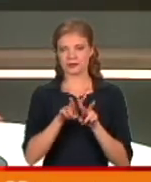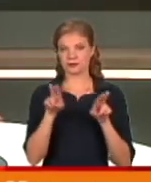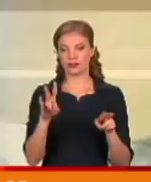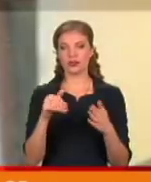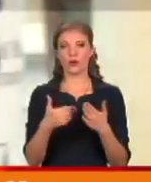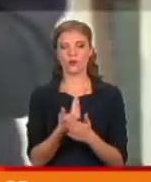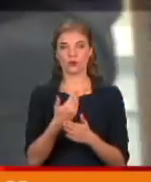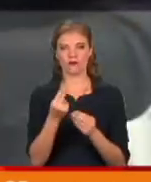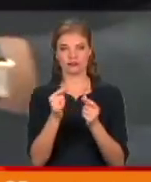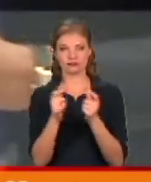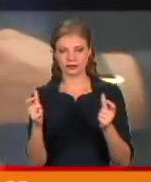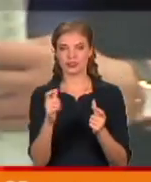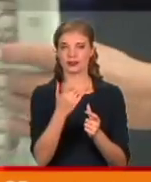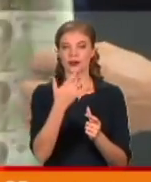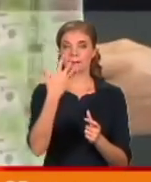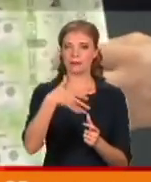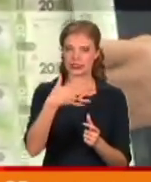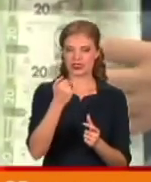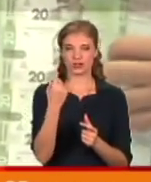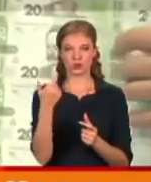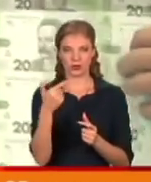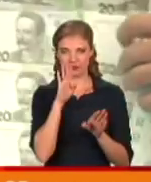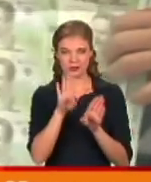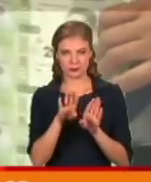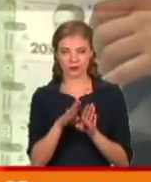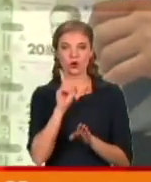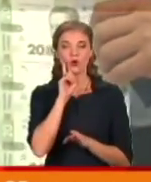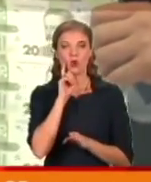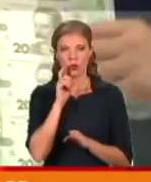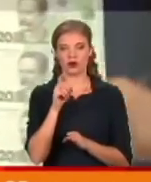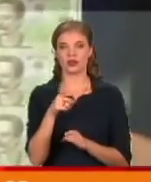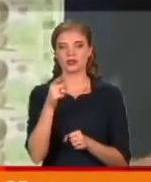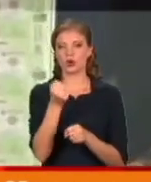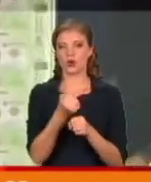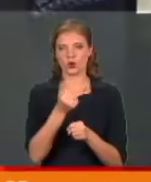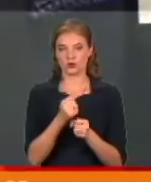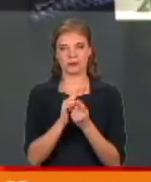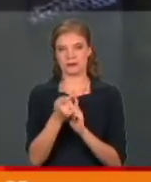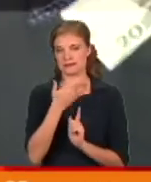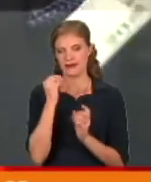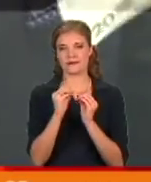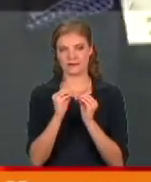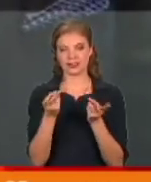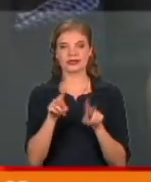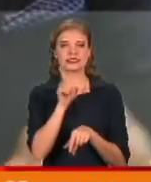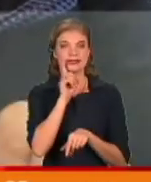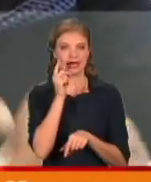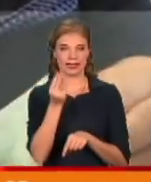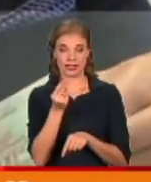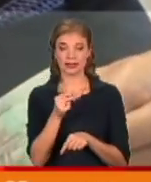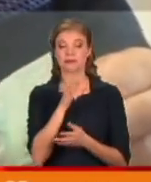на оновлені банкноти номіналу 50 та 100 гривень. Колір 20-ки розробники не змінювали, він лишається